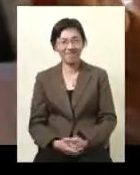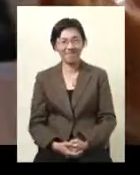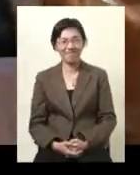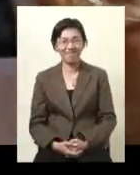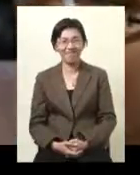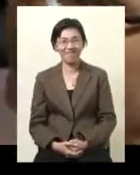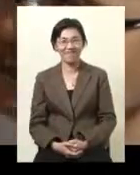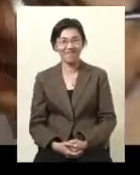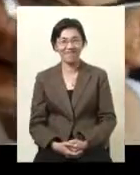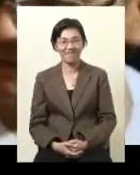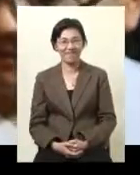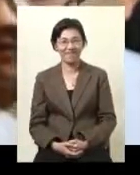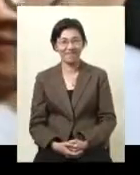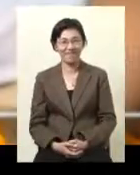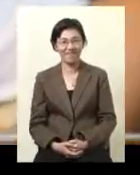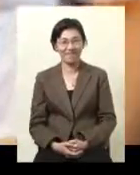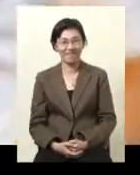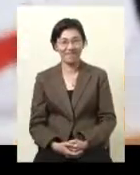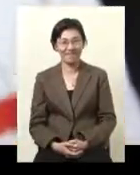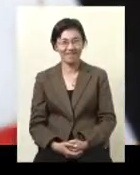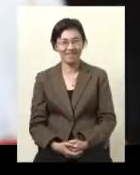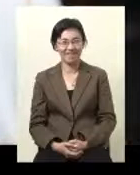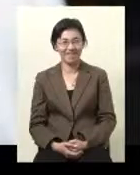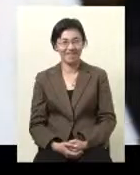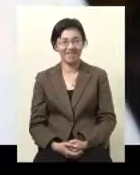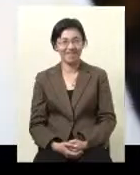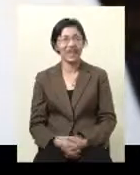จ ้ ะ อร่อยเนี้ย อร่อยดีใช่ไหม